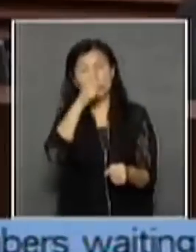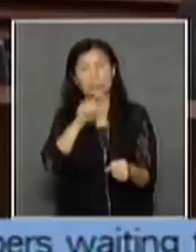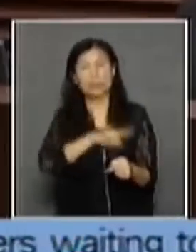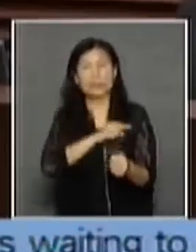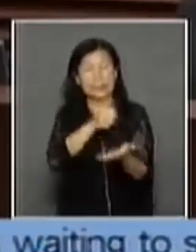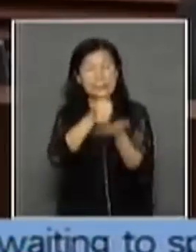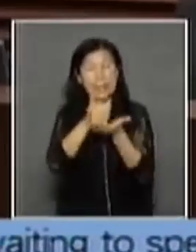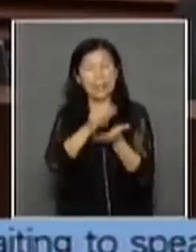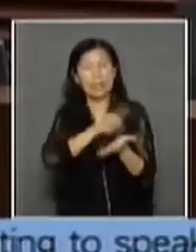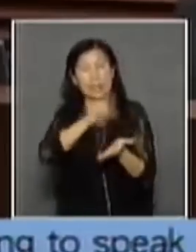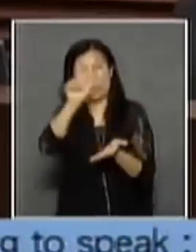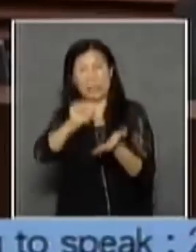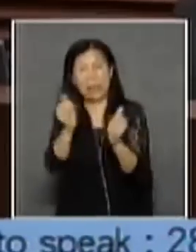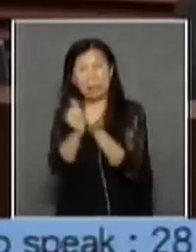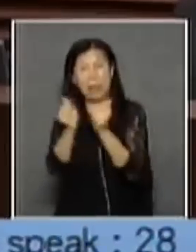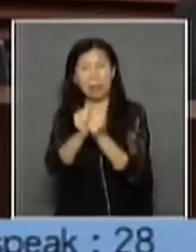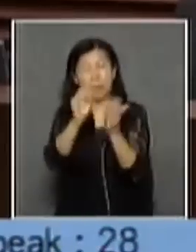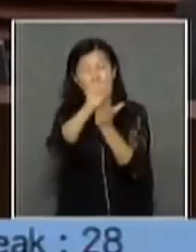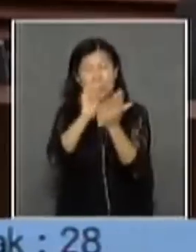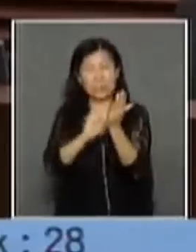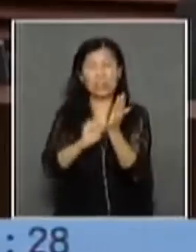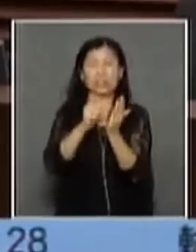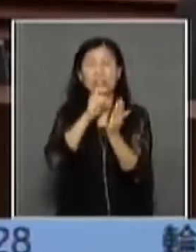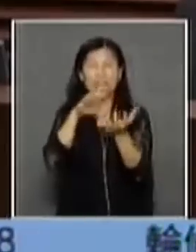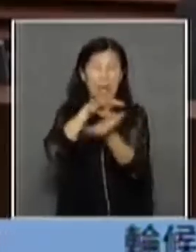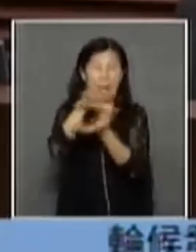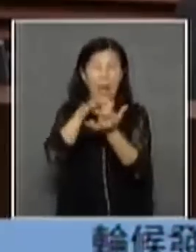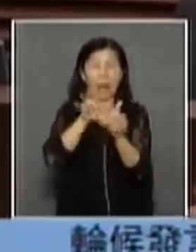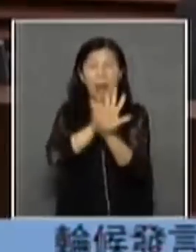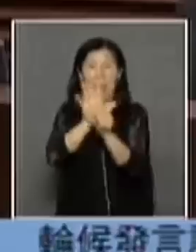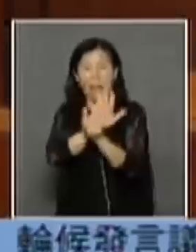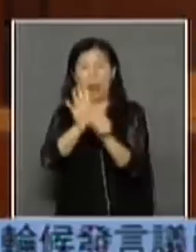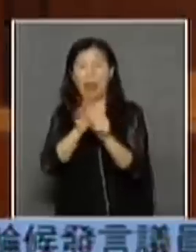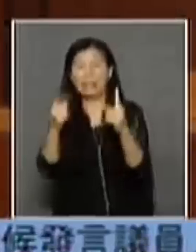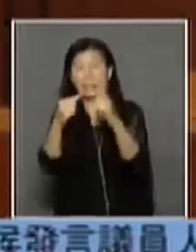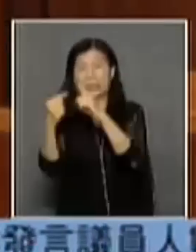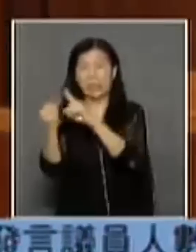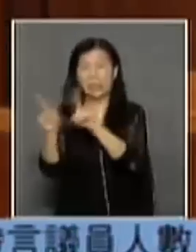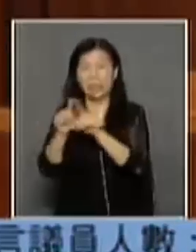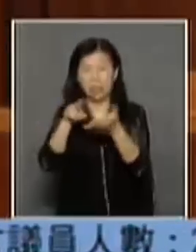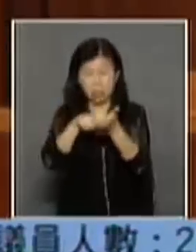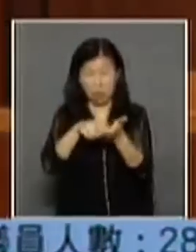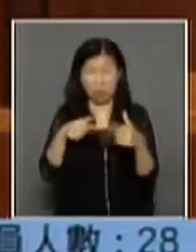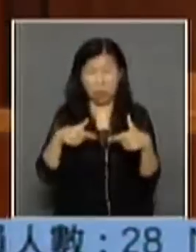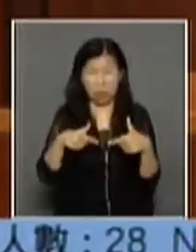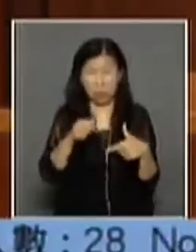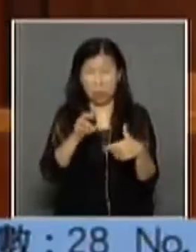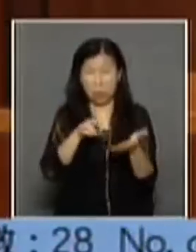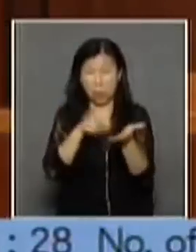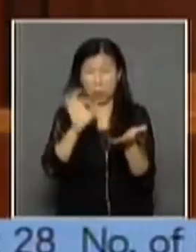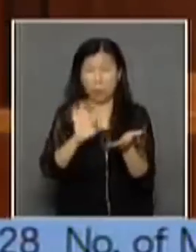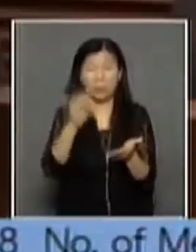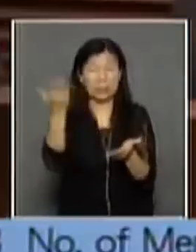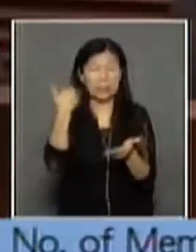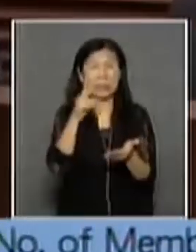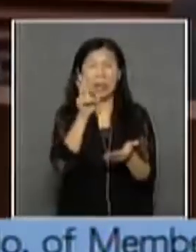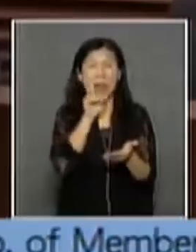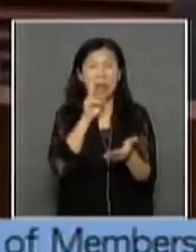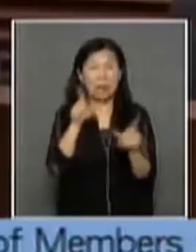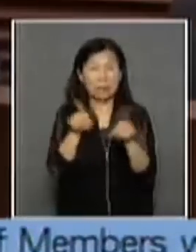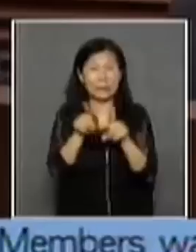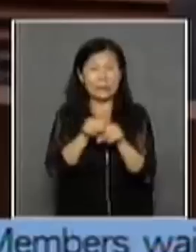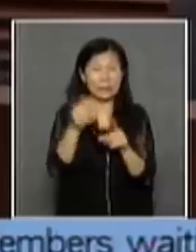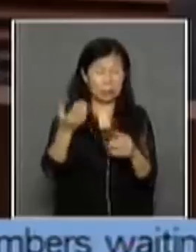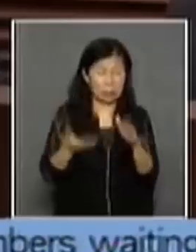呢，语言艺术呢，游花园呢，失信于民呢，刚才今朝早答案呢，其实好多例子呢已经活生生再一